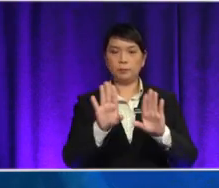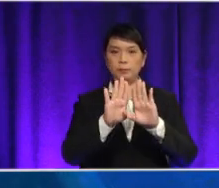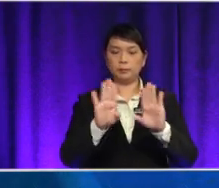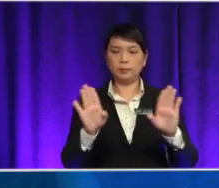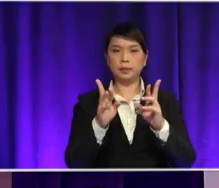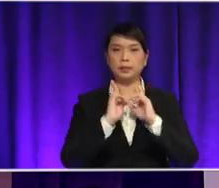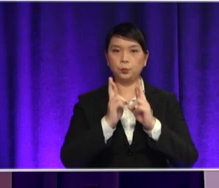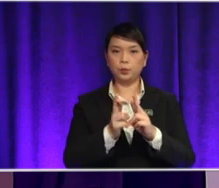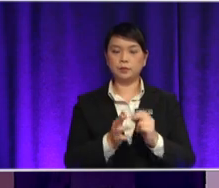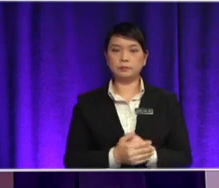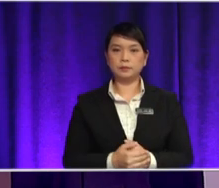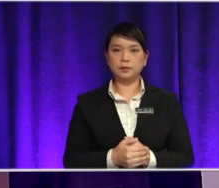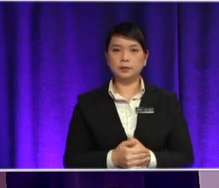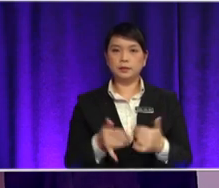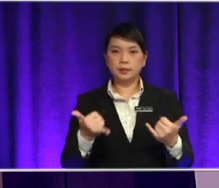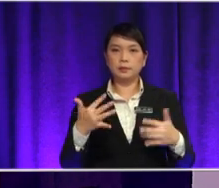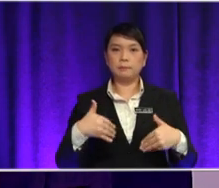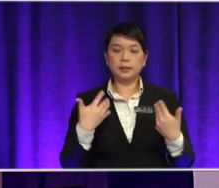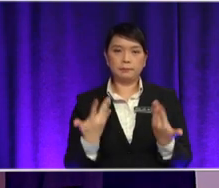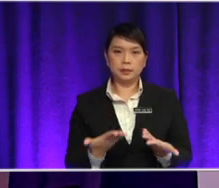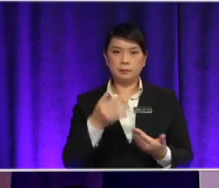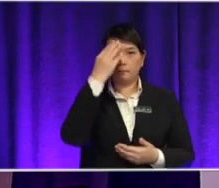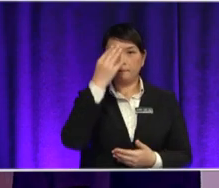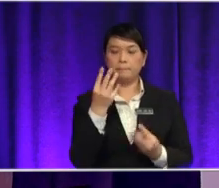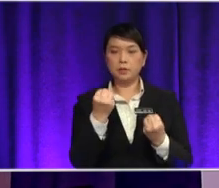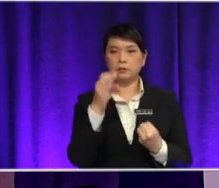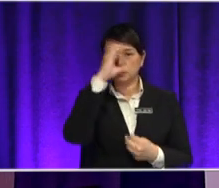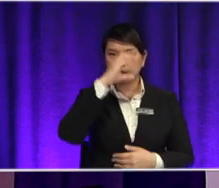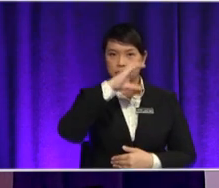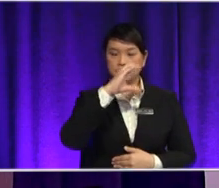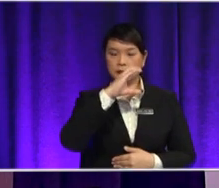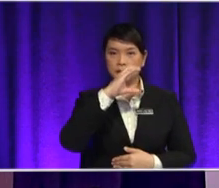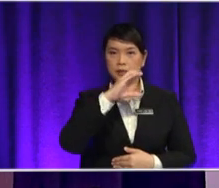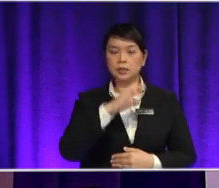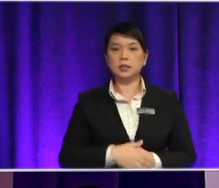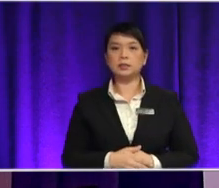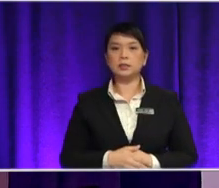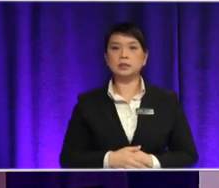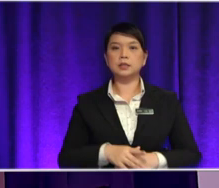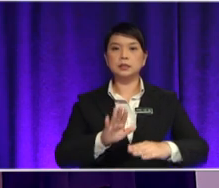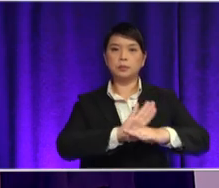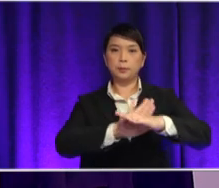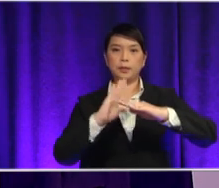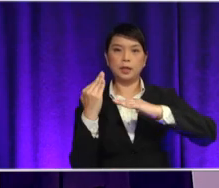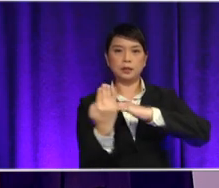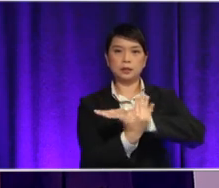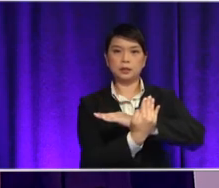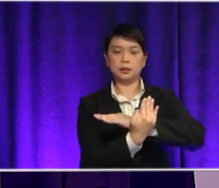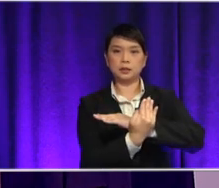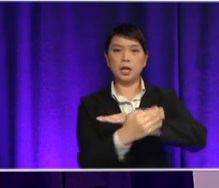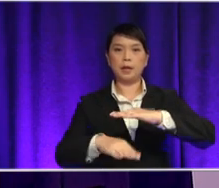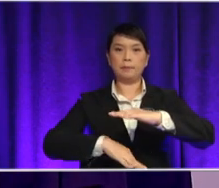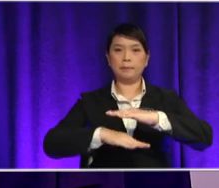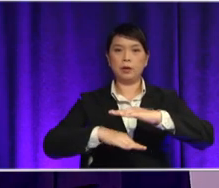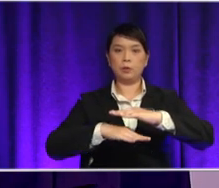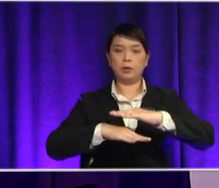Okey, seterusnya, bagaimana nak mencari sempadan bawah? Bila kata sempadan bawah, saya tak lihat kelas yang pertama. Kita